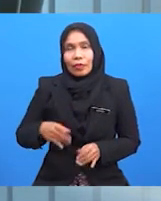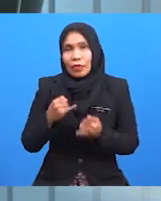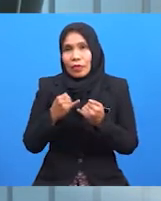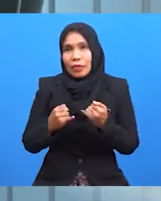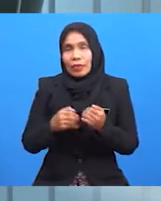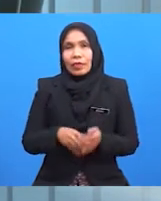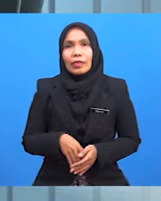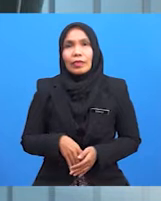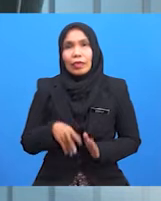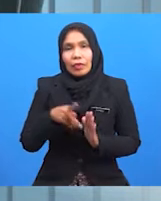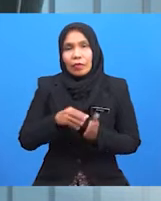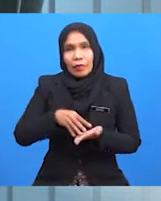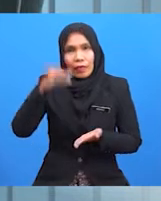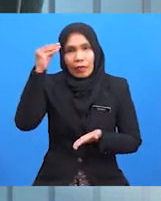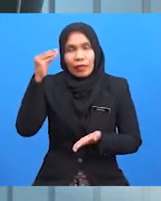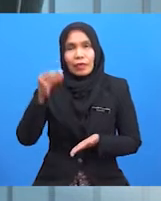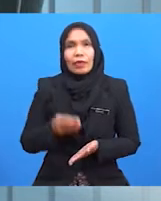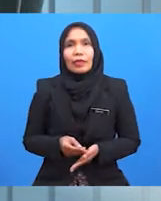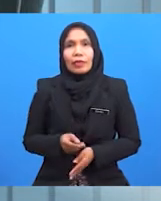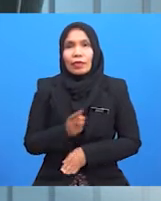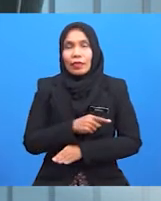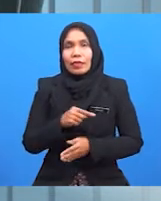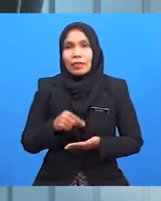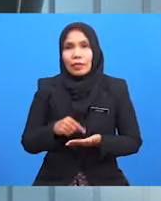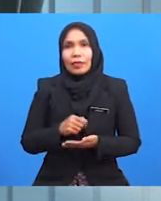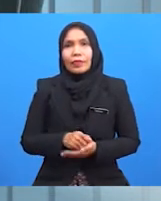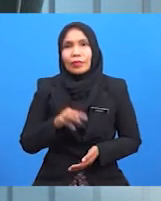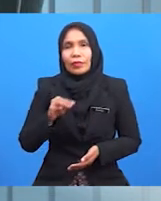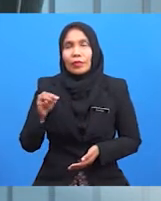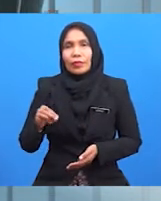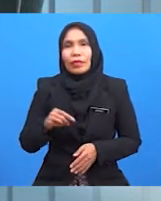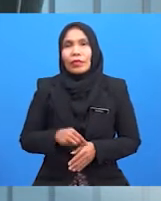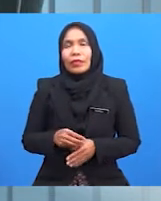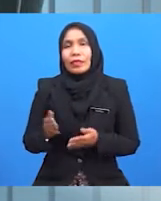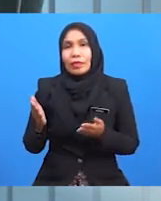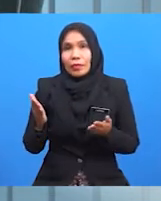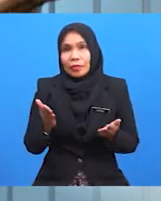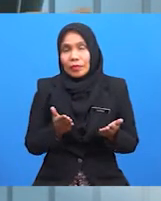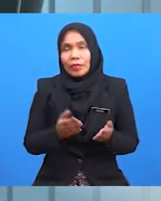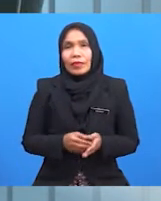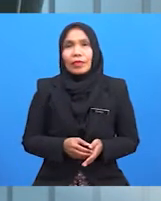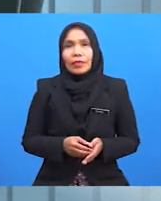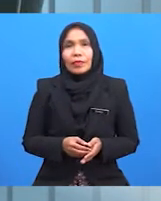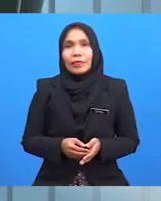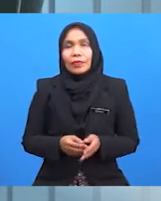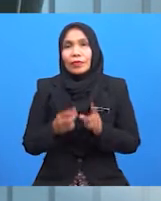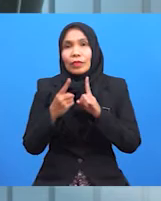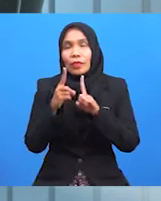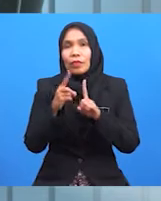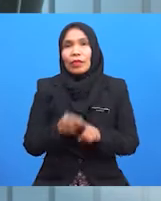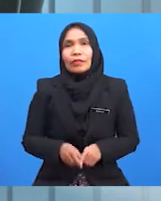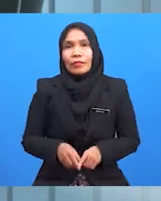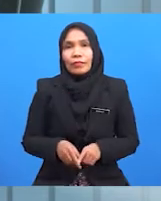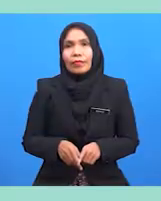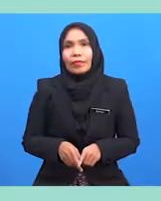Sebelum mengakhiri pembelajaran kita pada hari ini, murid-murid diminta menjawab kuis aneka pilihan dengan